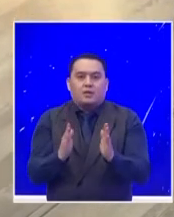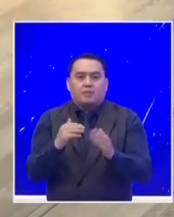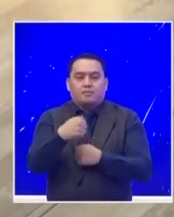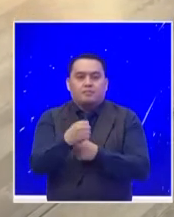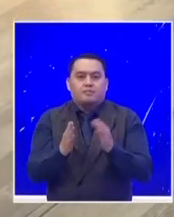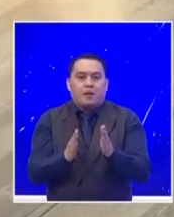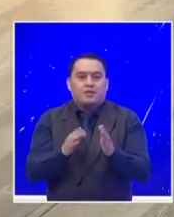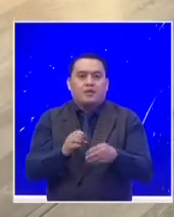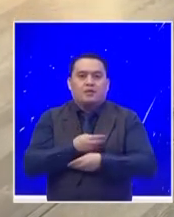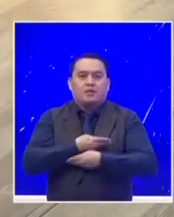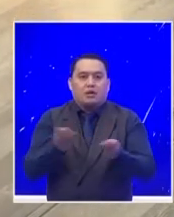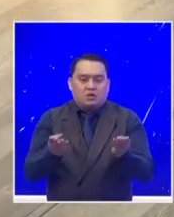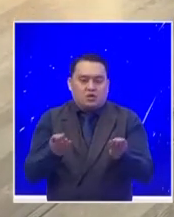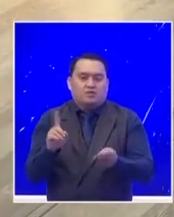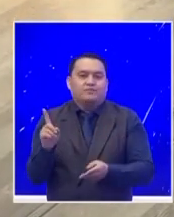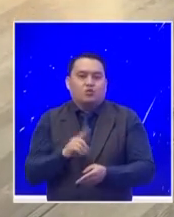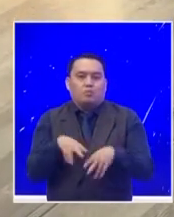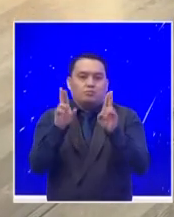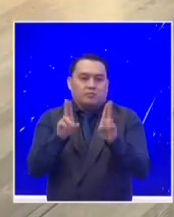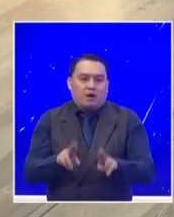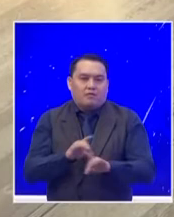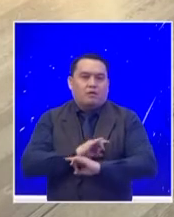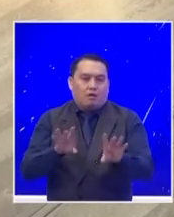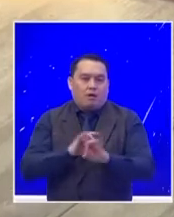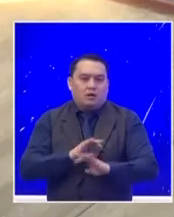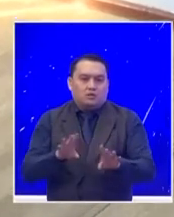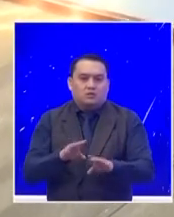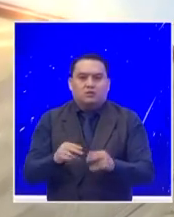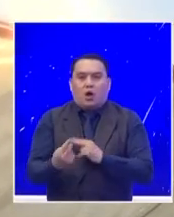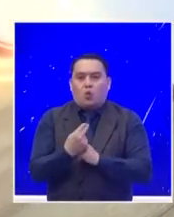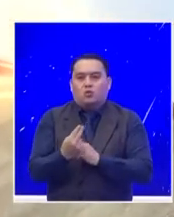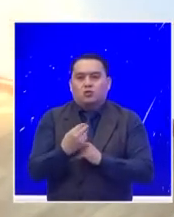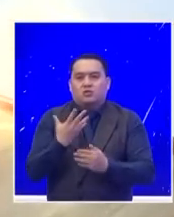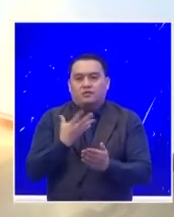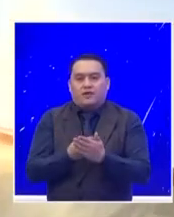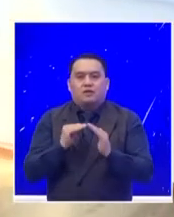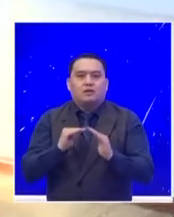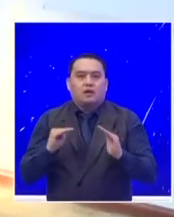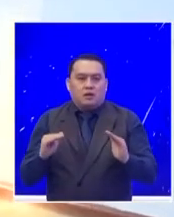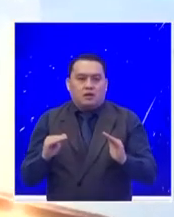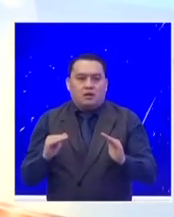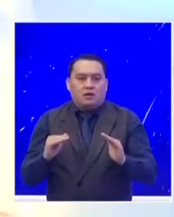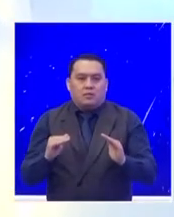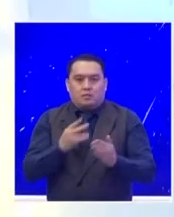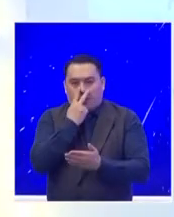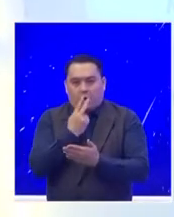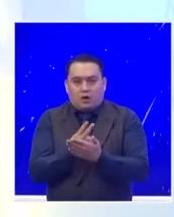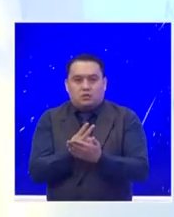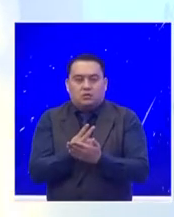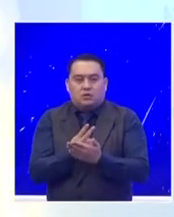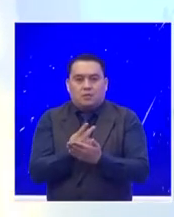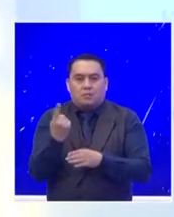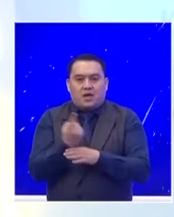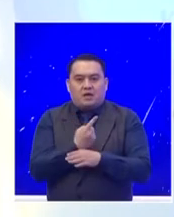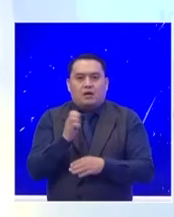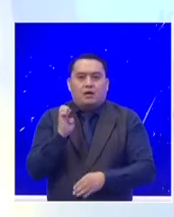родителям. Здесь рассказаны все правила, которым должны родители научить своих детей. На данной памятке изображен ученик